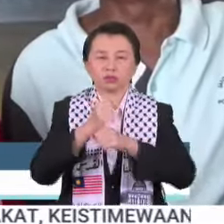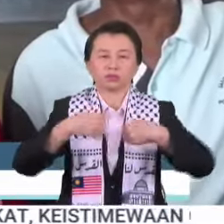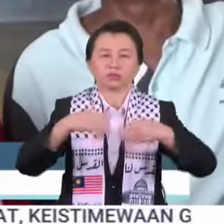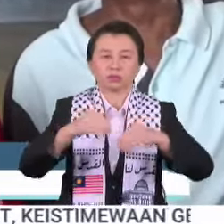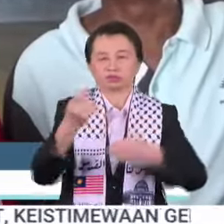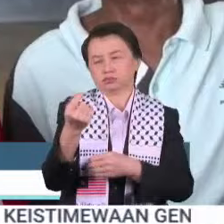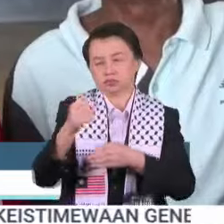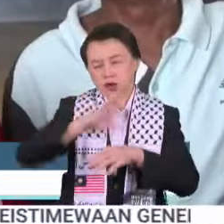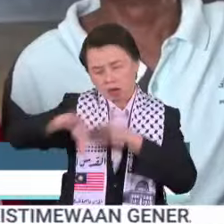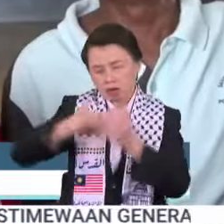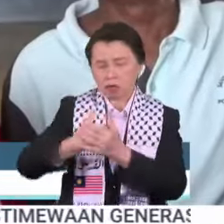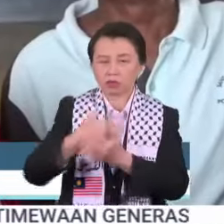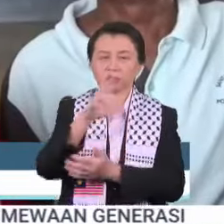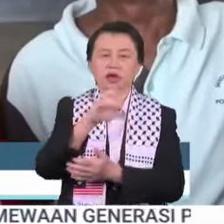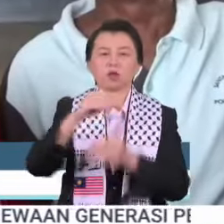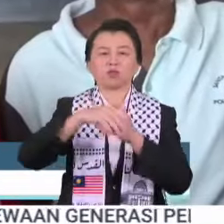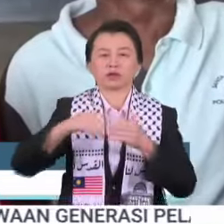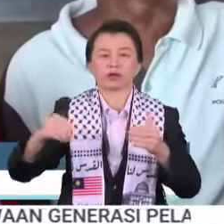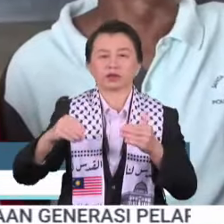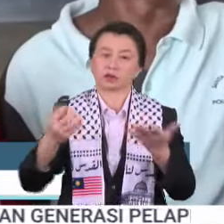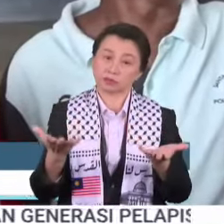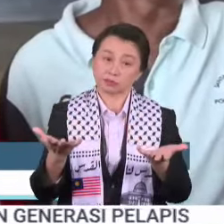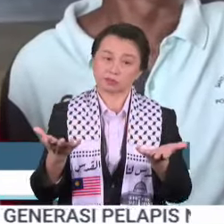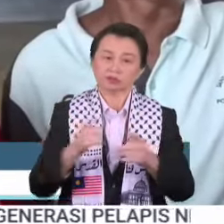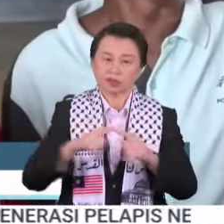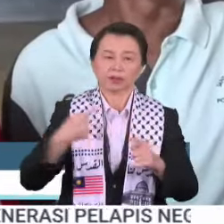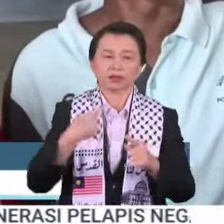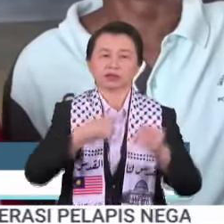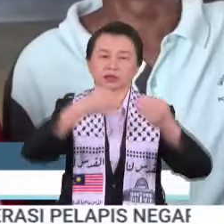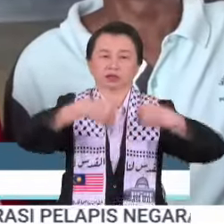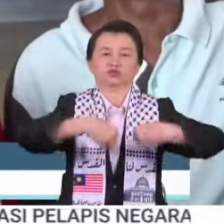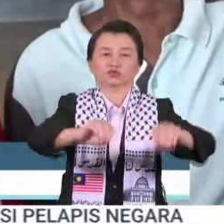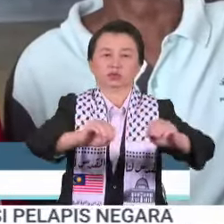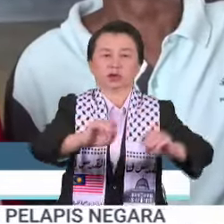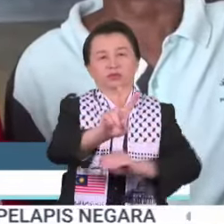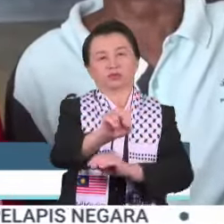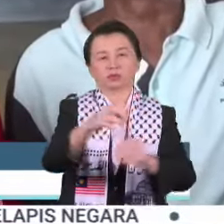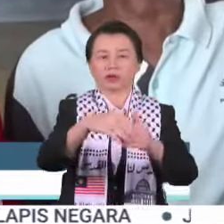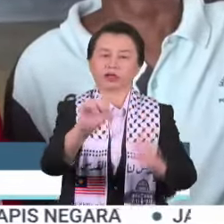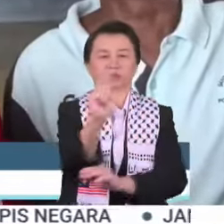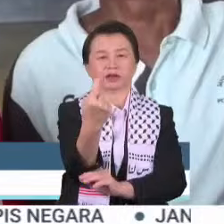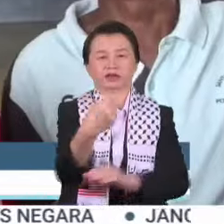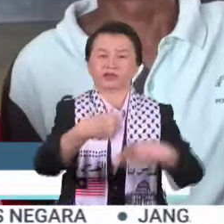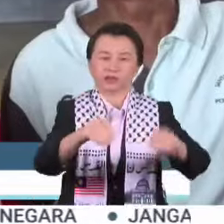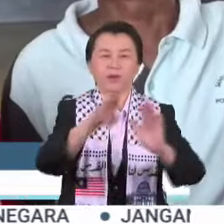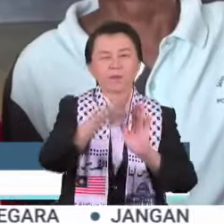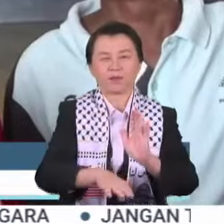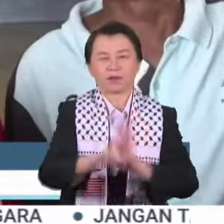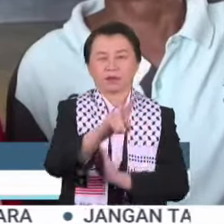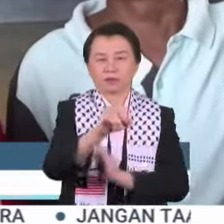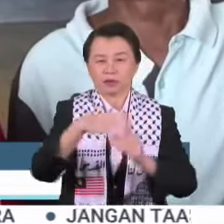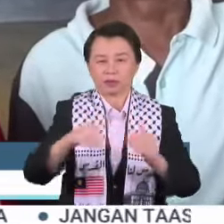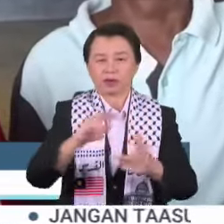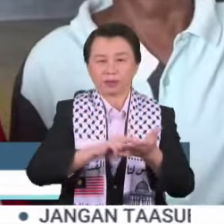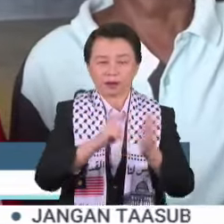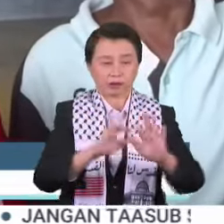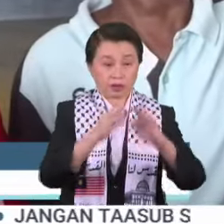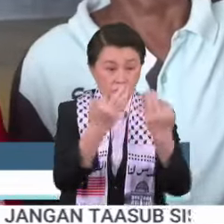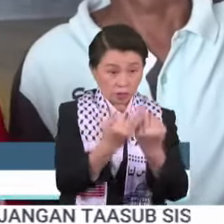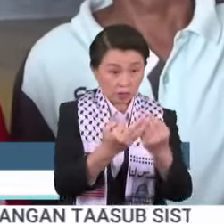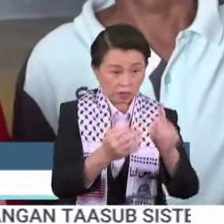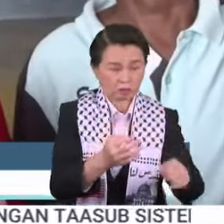yang bernilai RM30, tapi kita jual dengan harga RM20. Maknanya keluarga tu sendiri